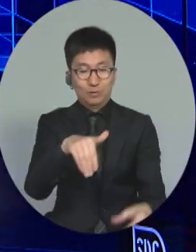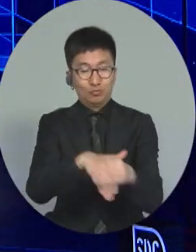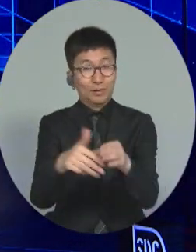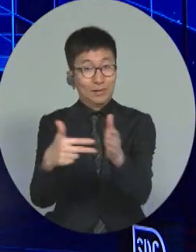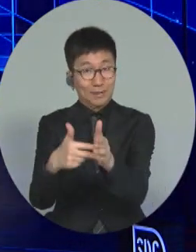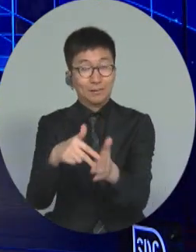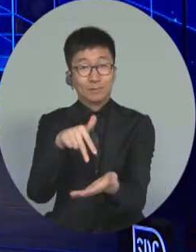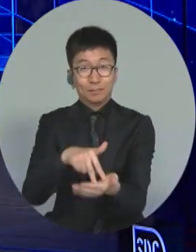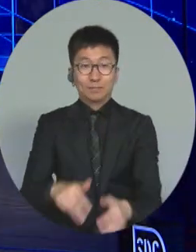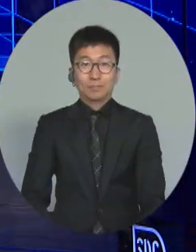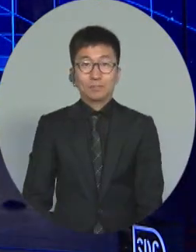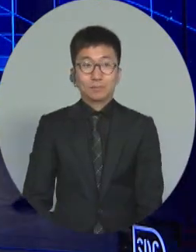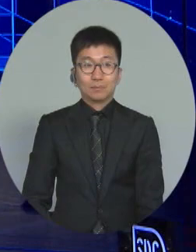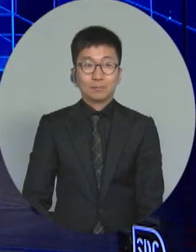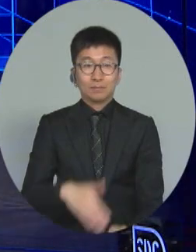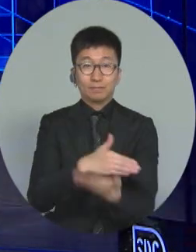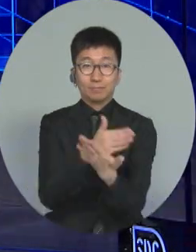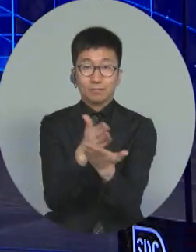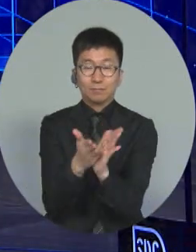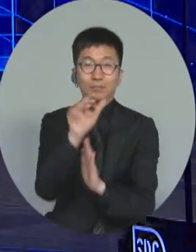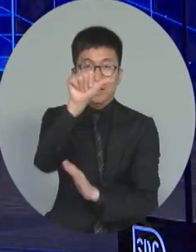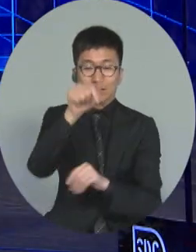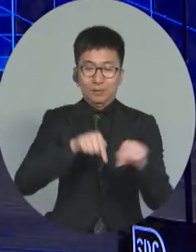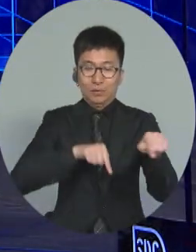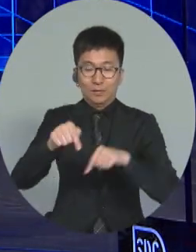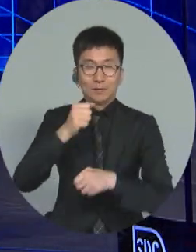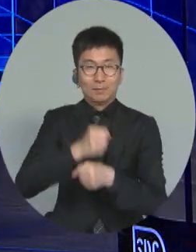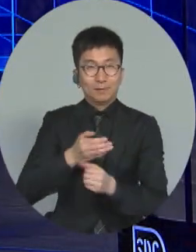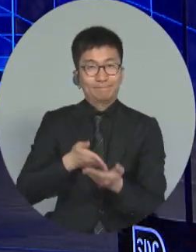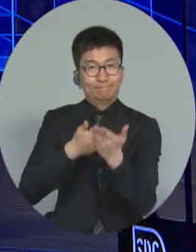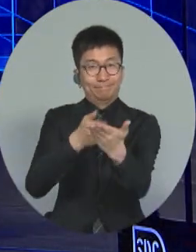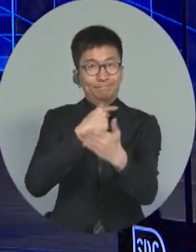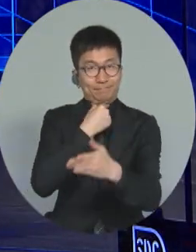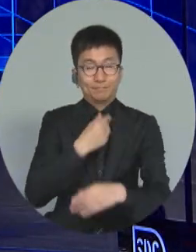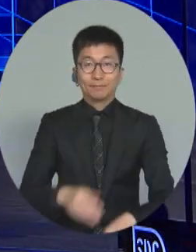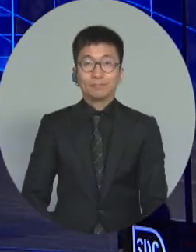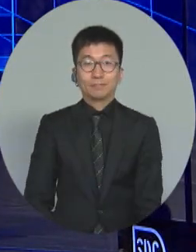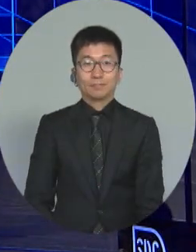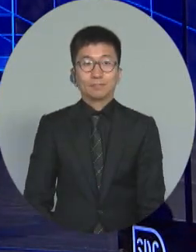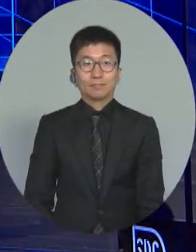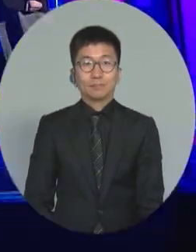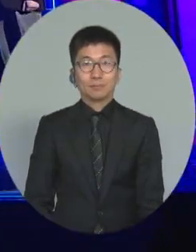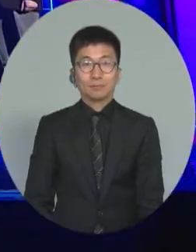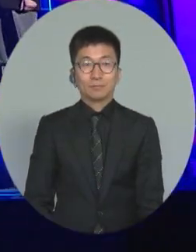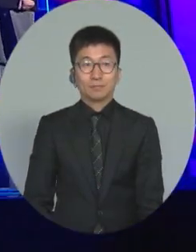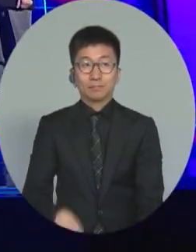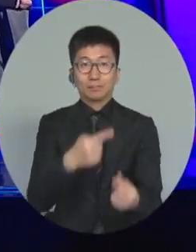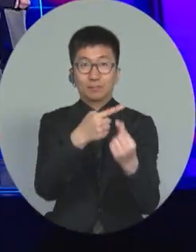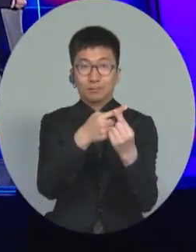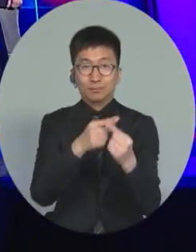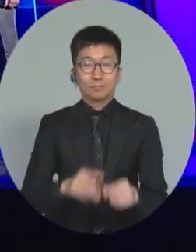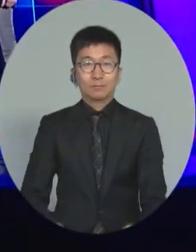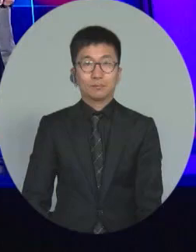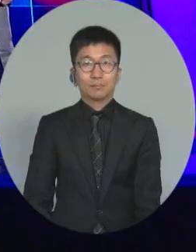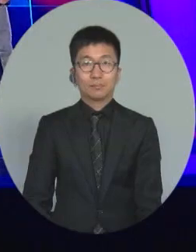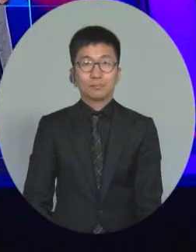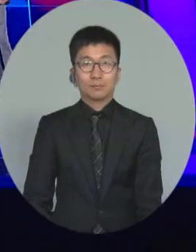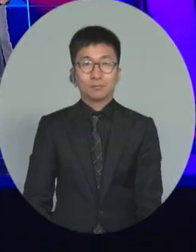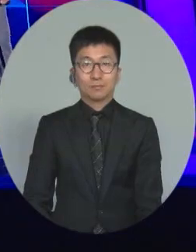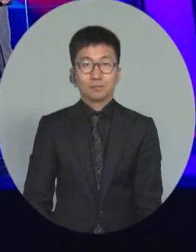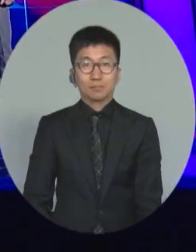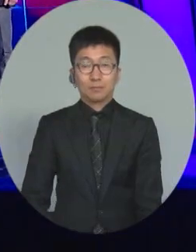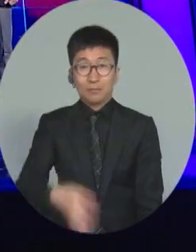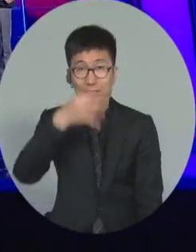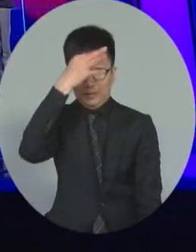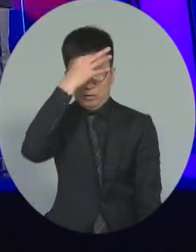문화재단은 다섯 가지 정책을 제안하고자 합니다 첫째